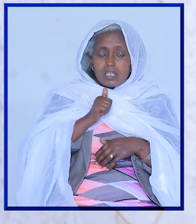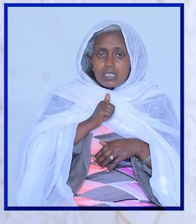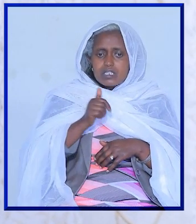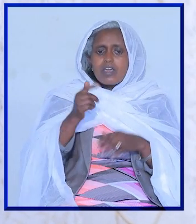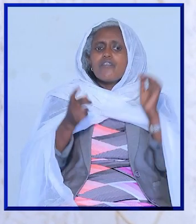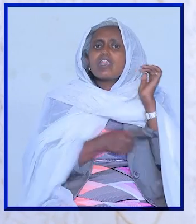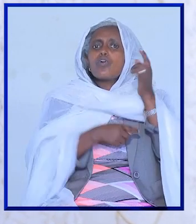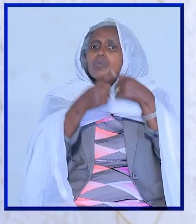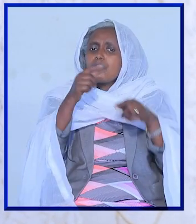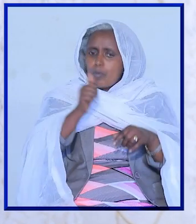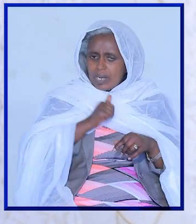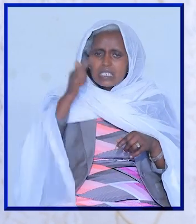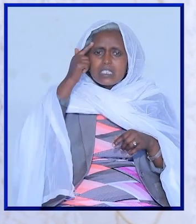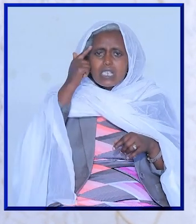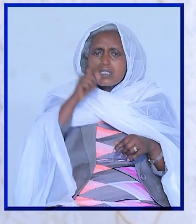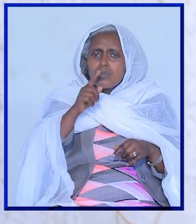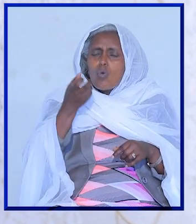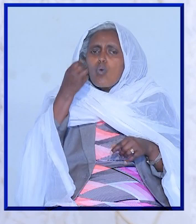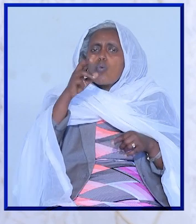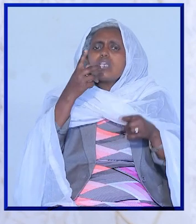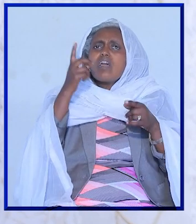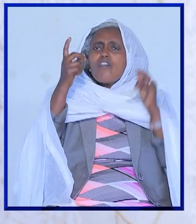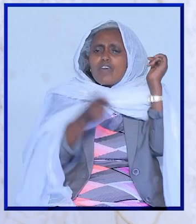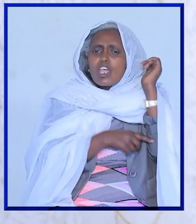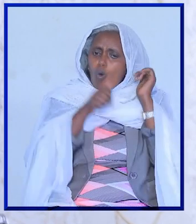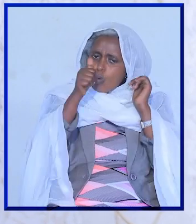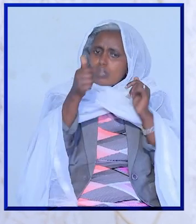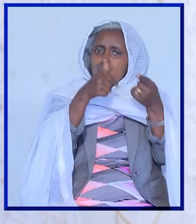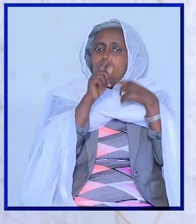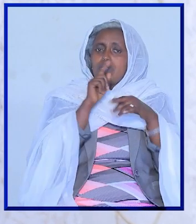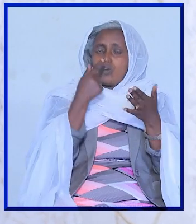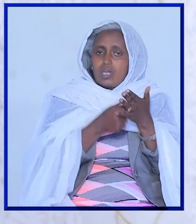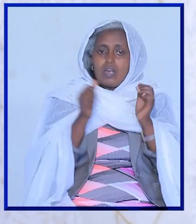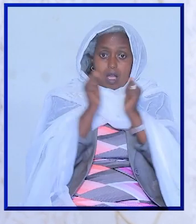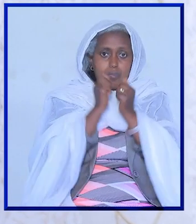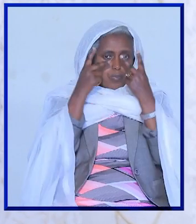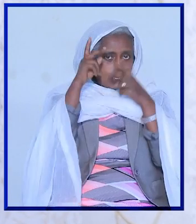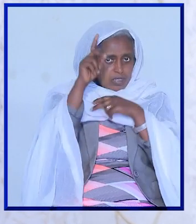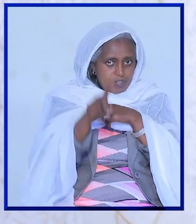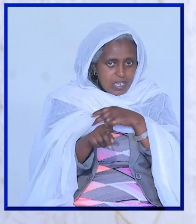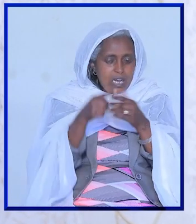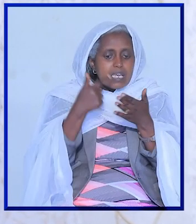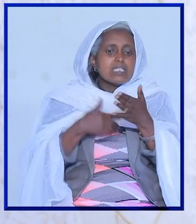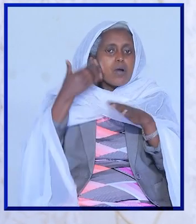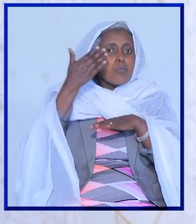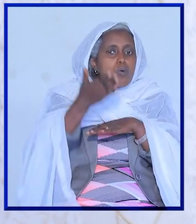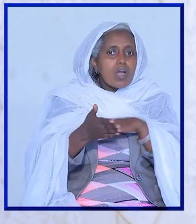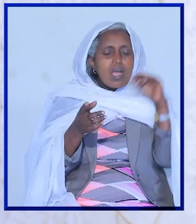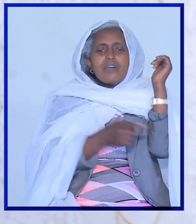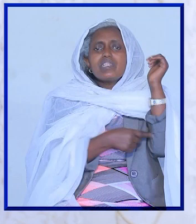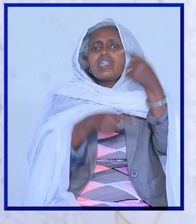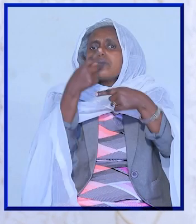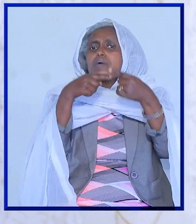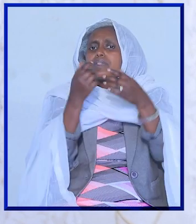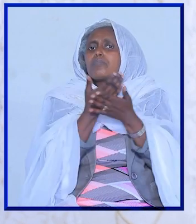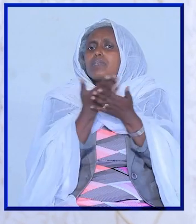ወይ? ወይስ ፈተናው እየመጣብን ነው ወይ? ይህንን አብሮ ማየት ያስፈልጋል። ከዛም በኋላ ፈተና